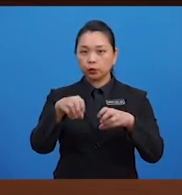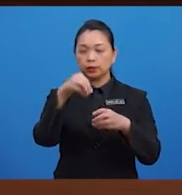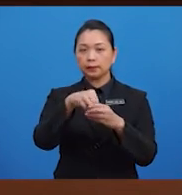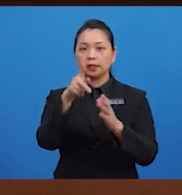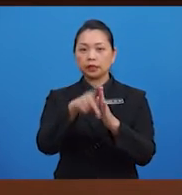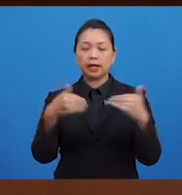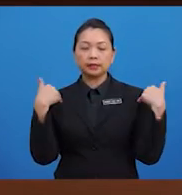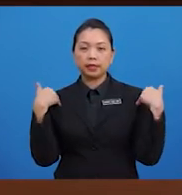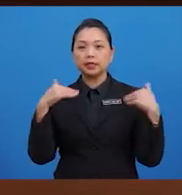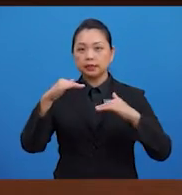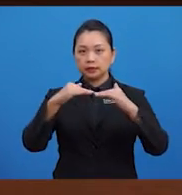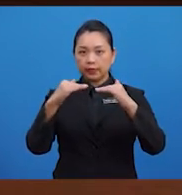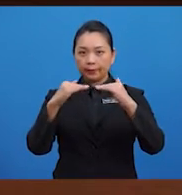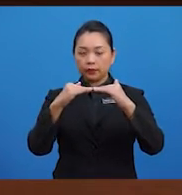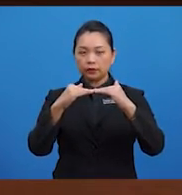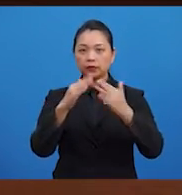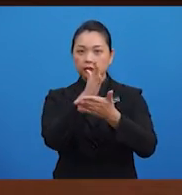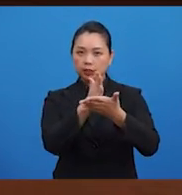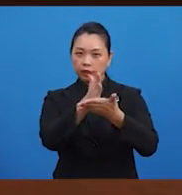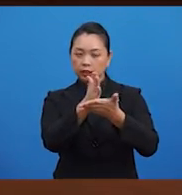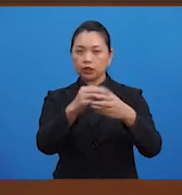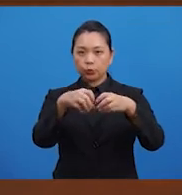stabil dan berada di tengah telur.